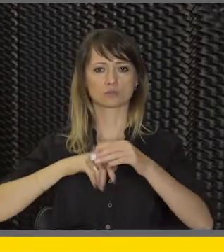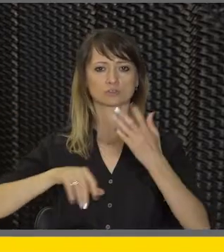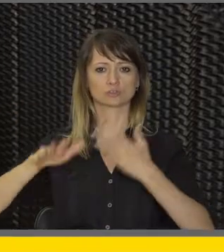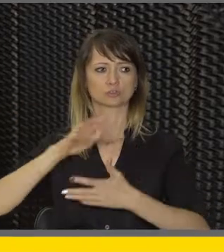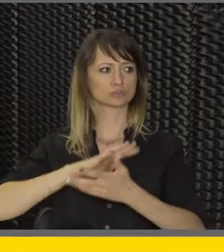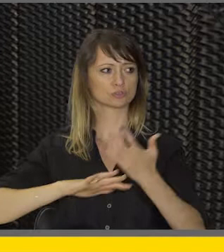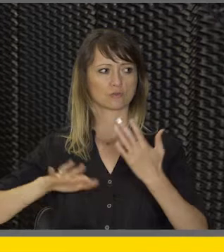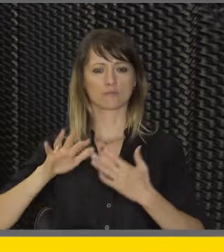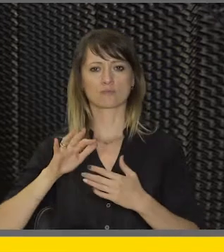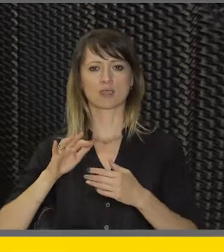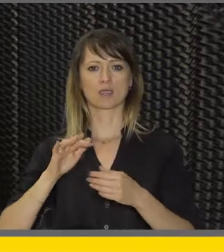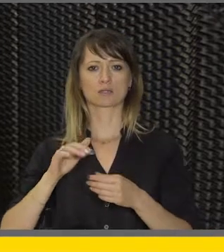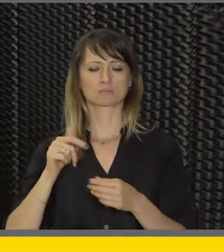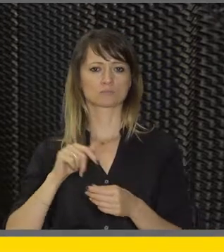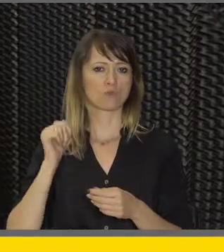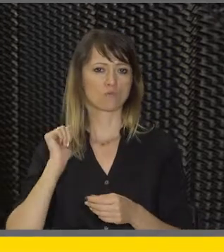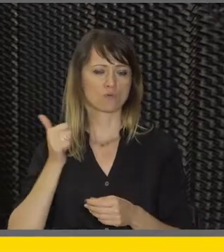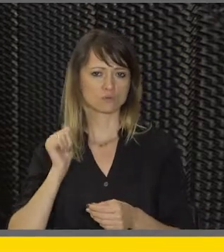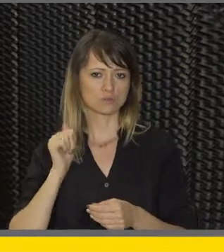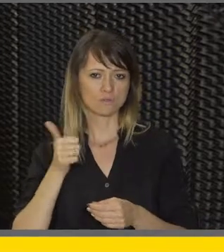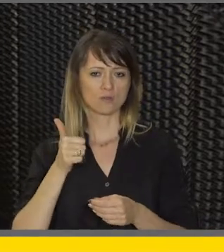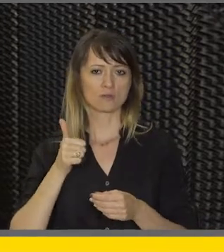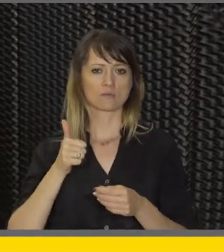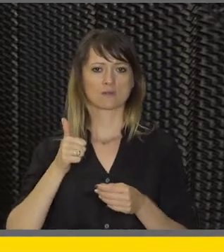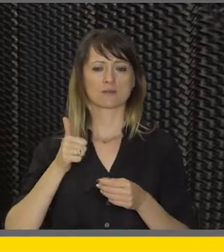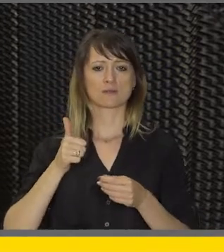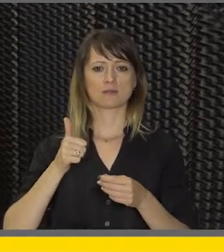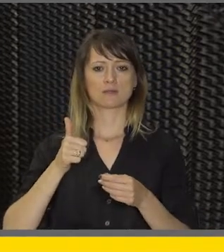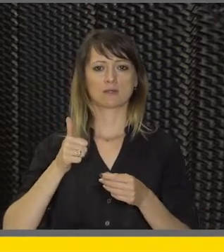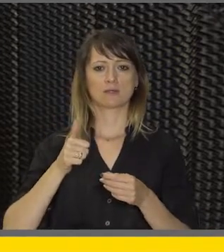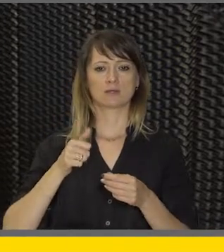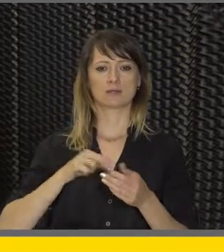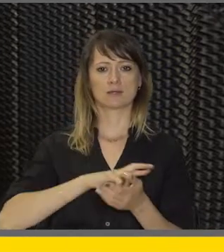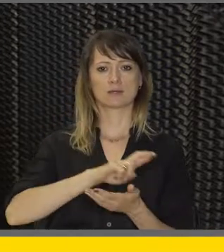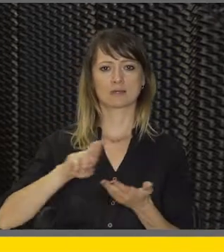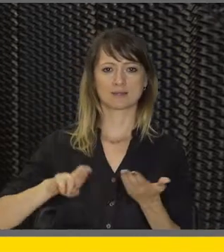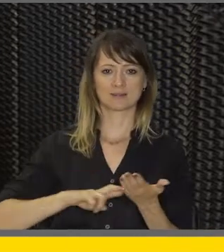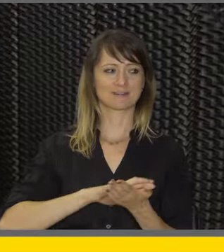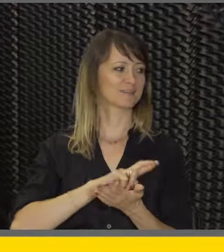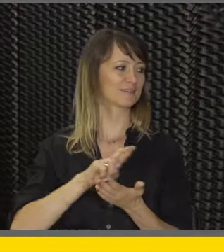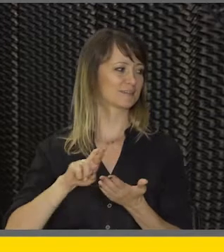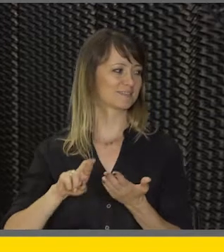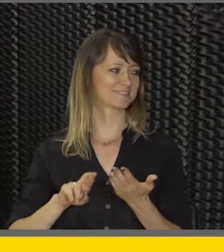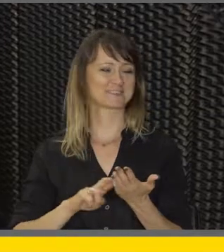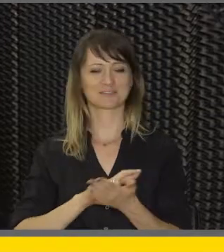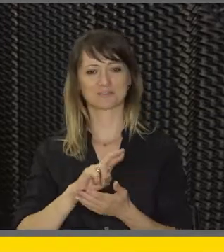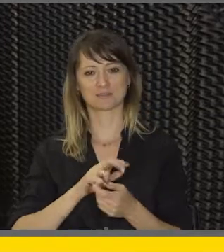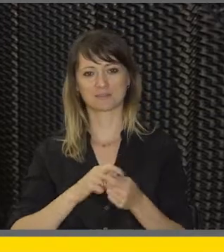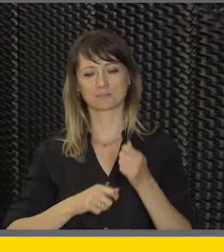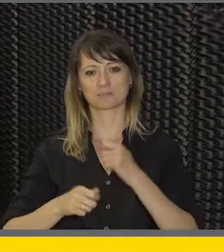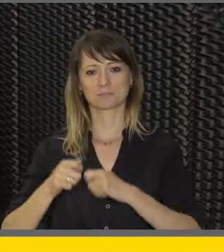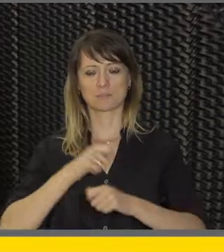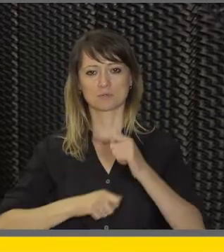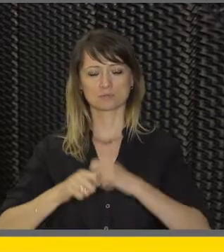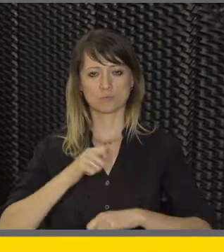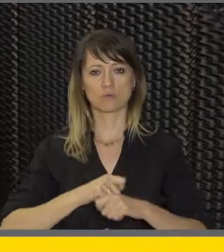funkcjonowało w ten sposób, że były tam regiony przemysłowe i w tych regionach przemysłowych, tak, pilnuję czasu, zaraz skończę, w tych